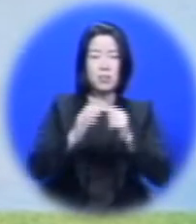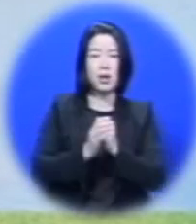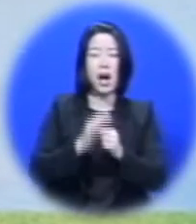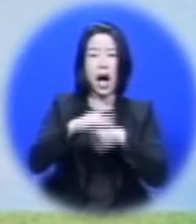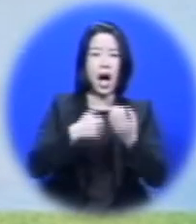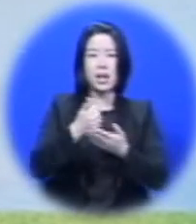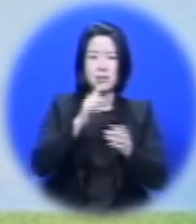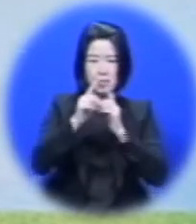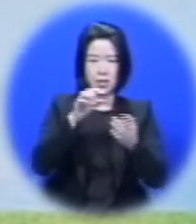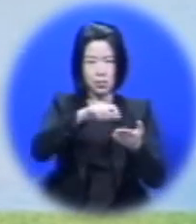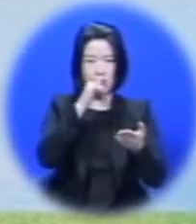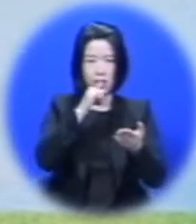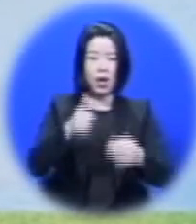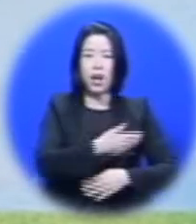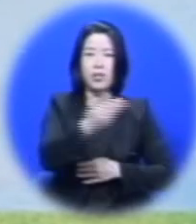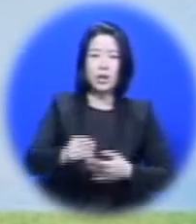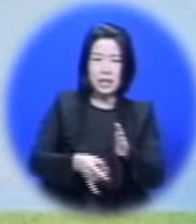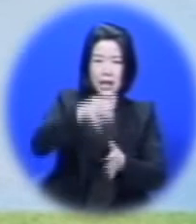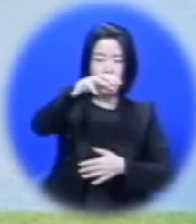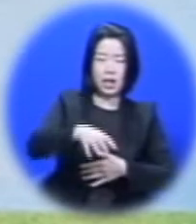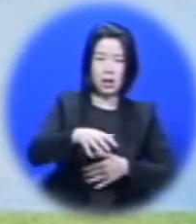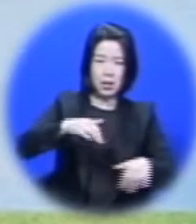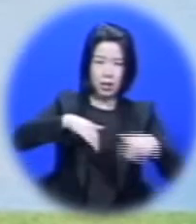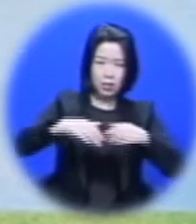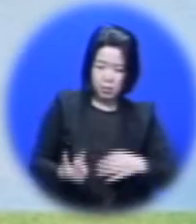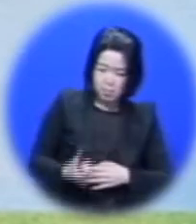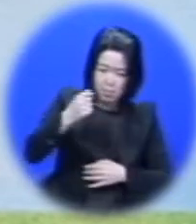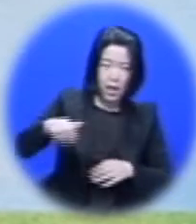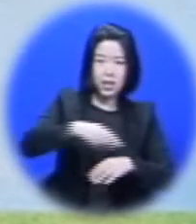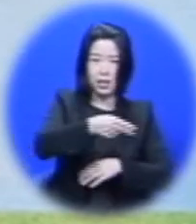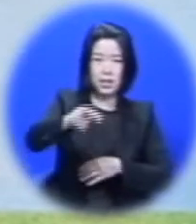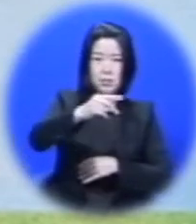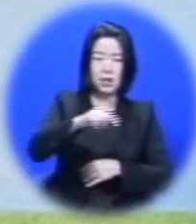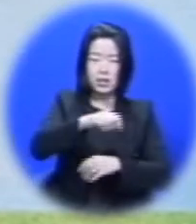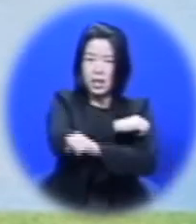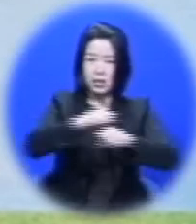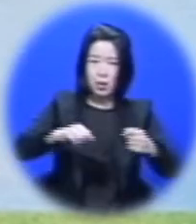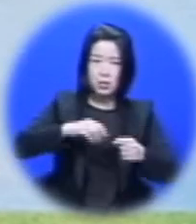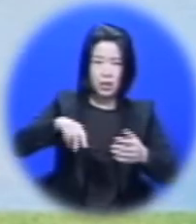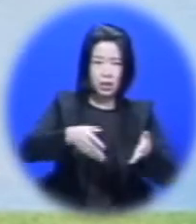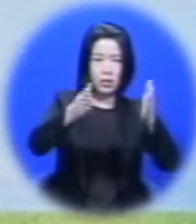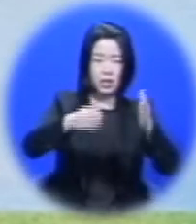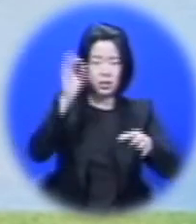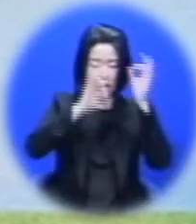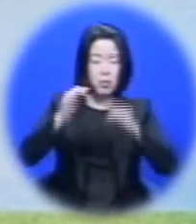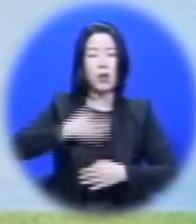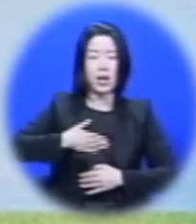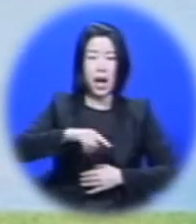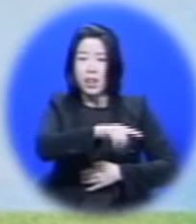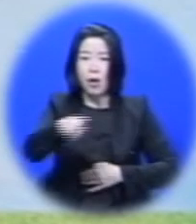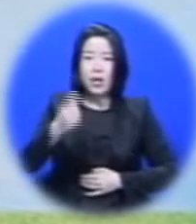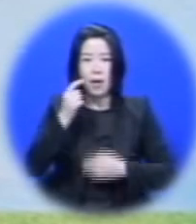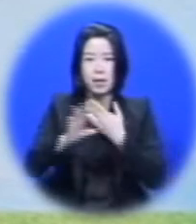막힌 말씀을 하십니다. 너희는 예루살렘 거리로 빨리 다니며 그 넓은 거리에서 찾아보고 알라. 너희가